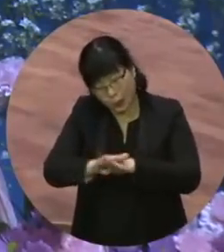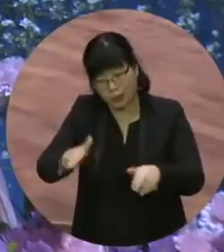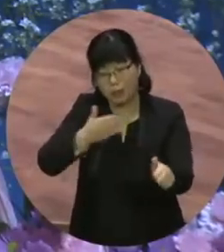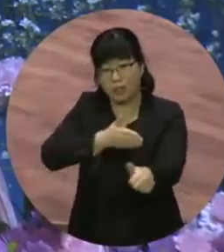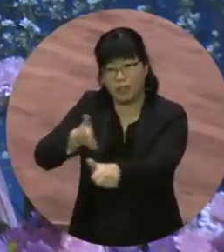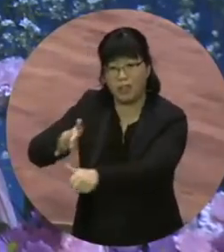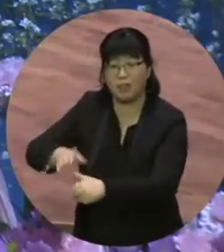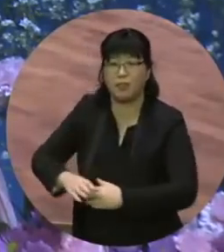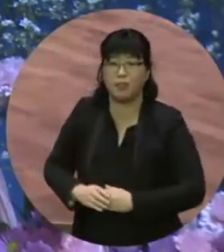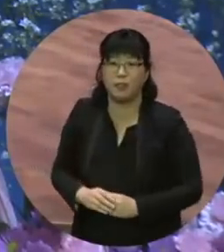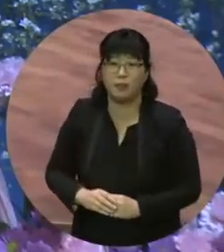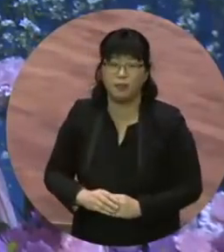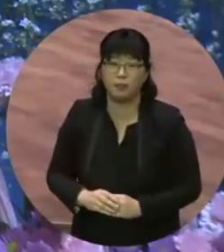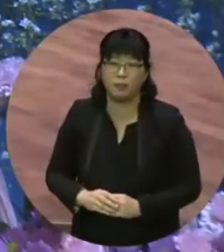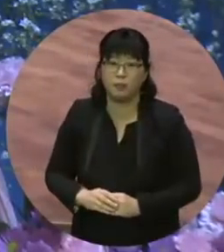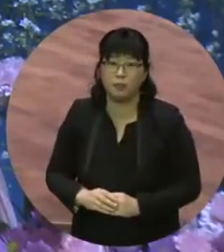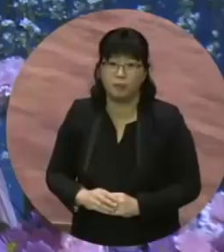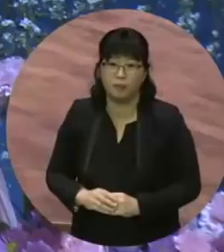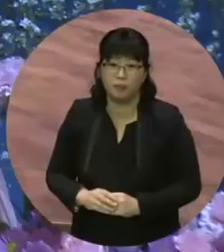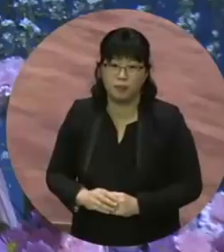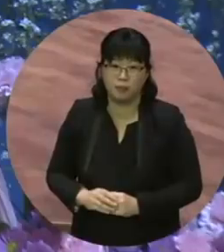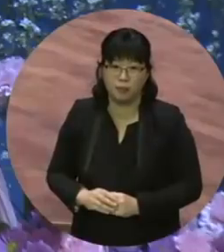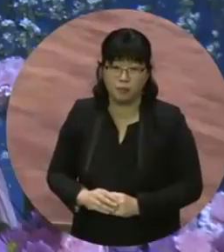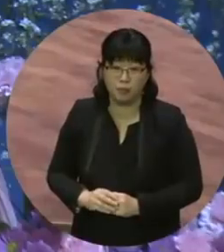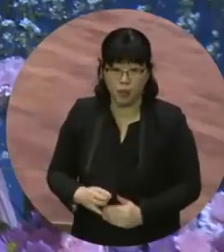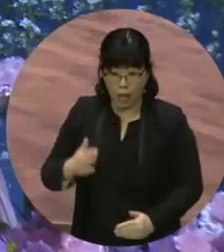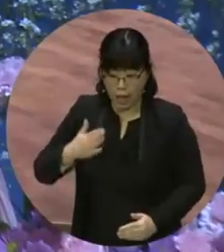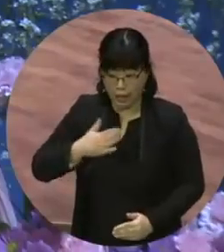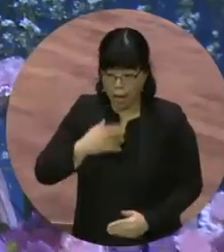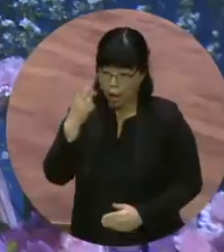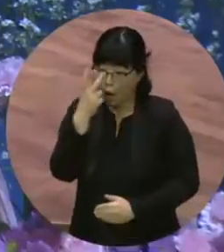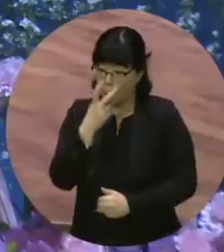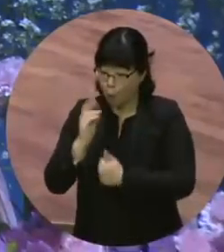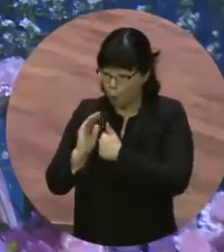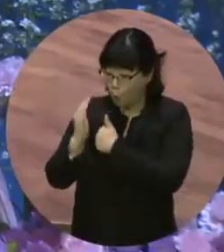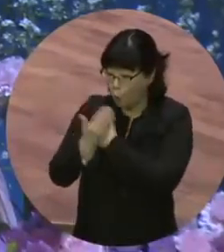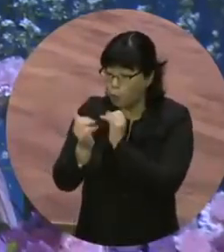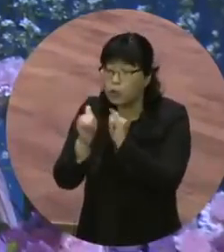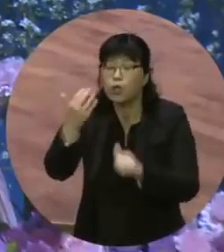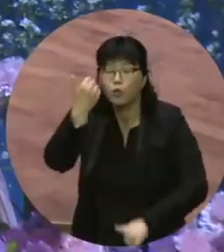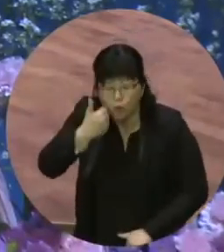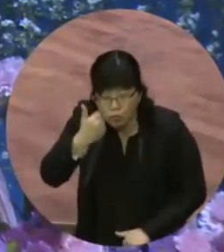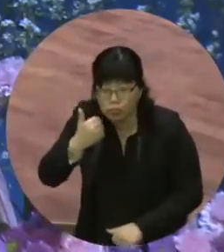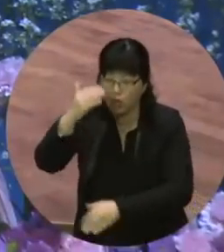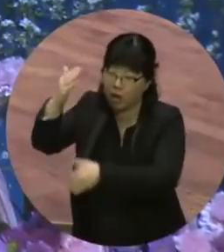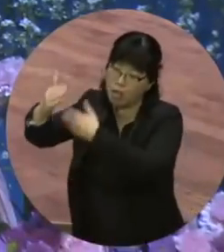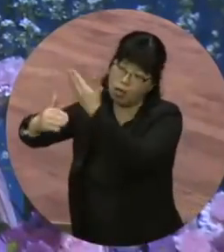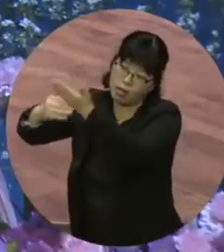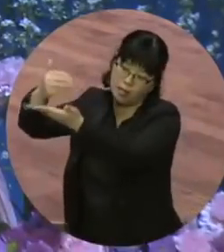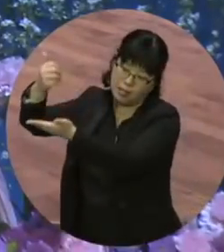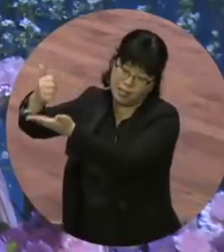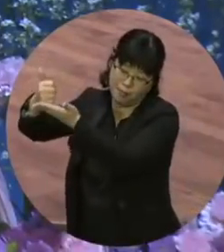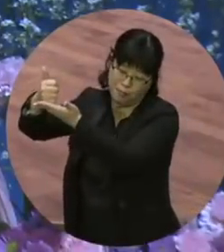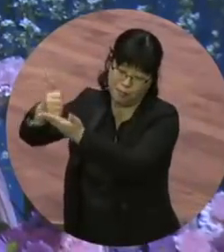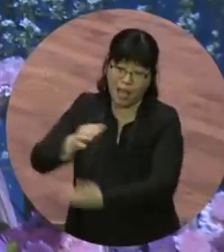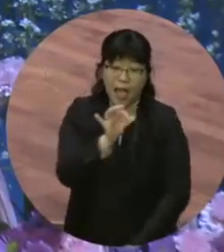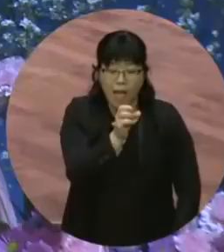없는 완벽한 나의 보호자, 나의 인도자, 엘사다이